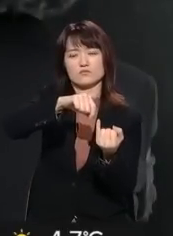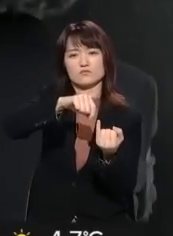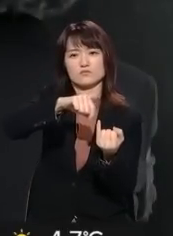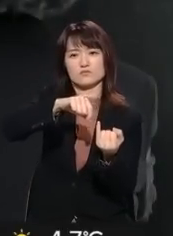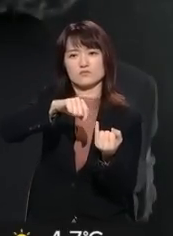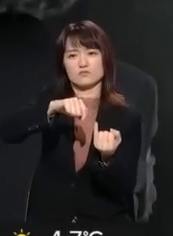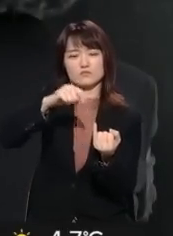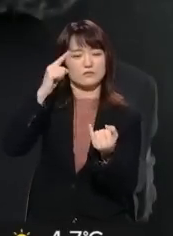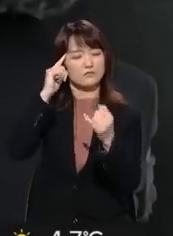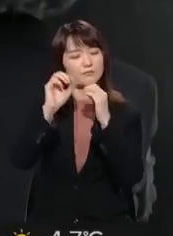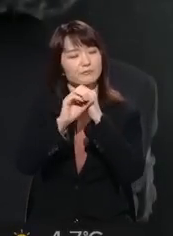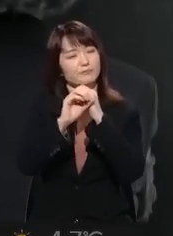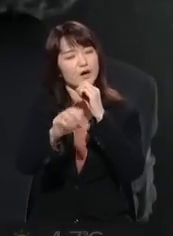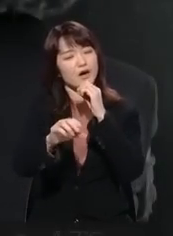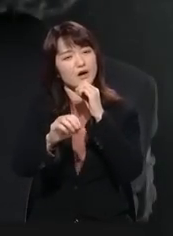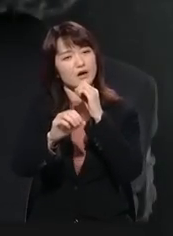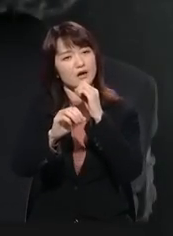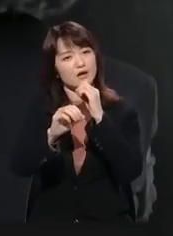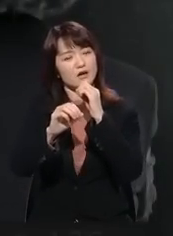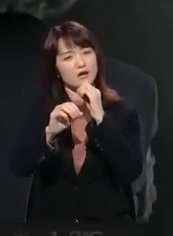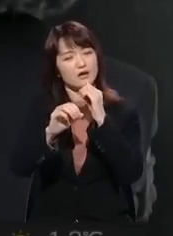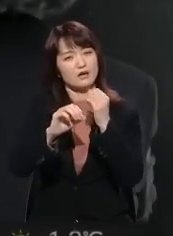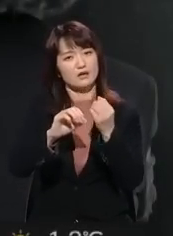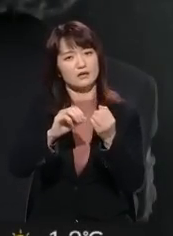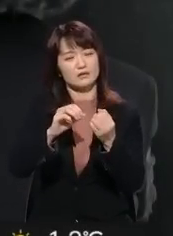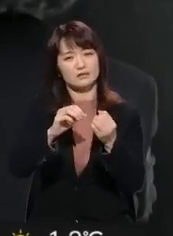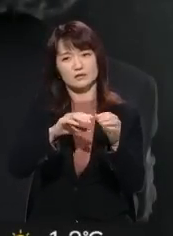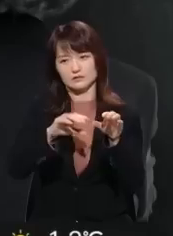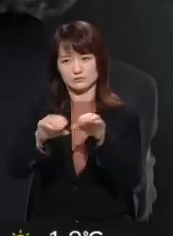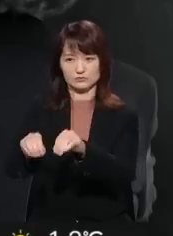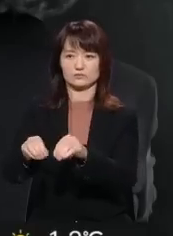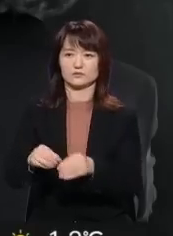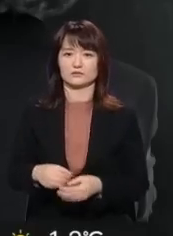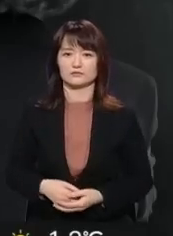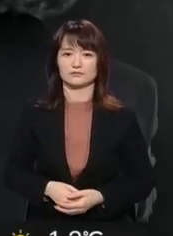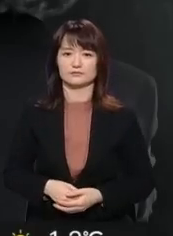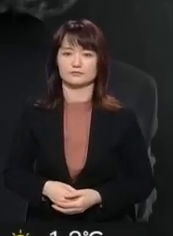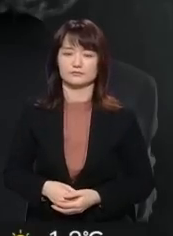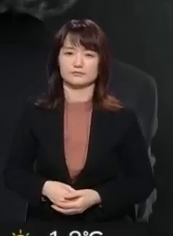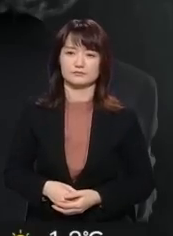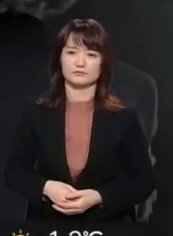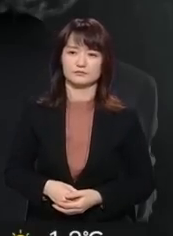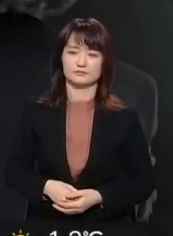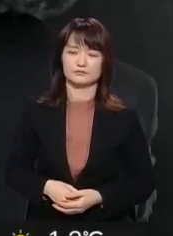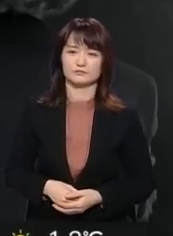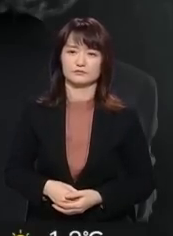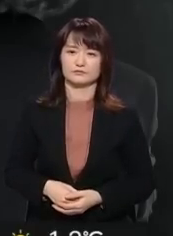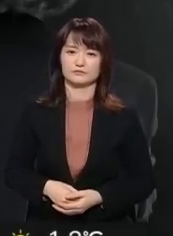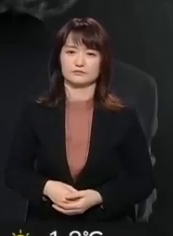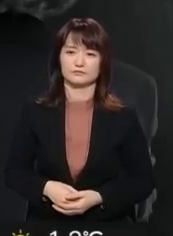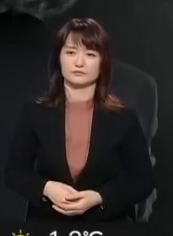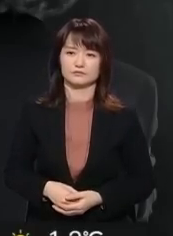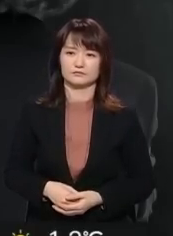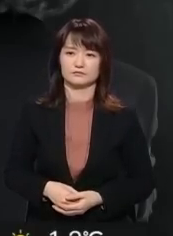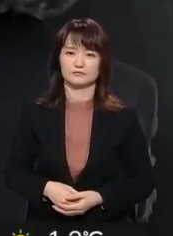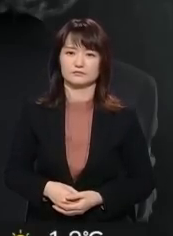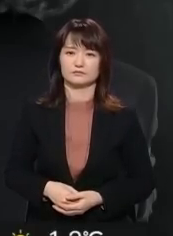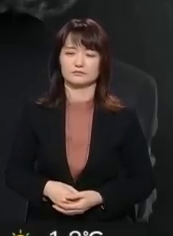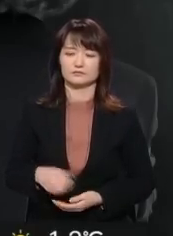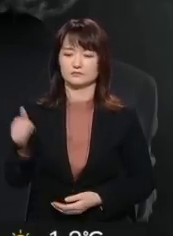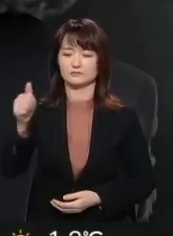중단했습니다 아 지금 피해자 상태가 어떤지 좀 전해지는게 있습니까 그렇습니다 당시에 그 85세